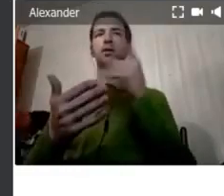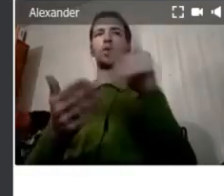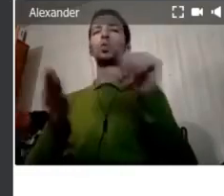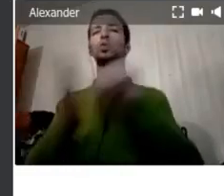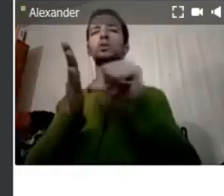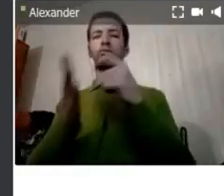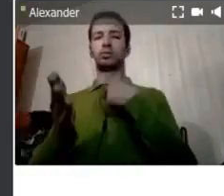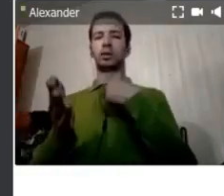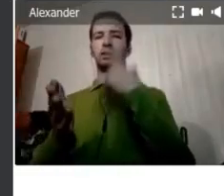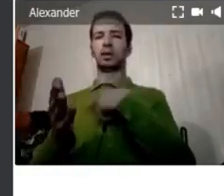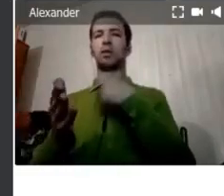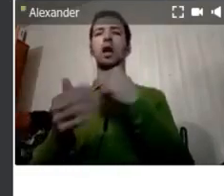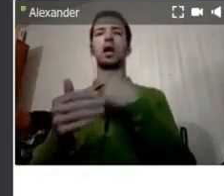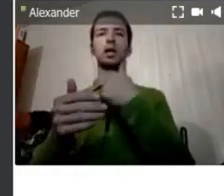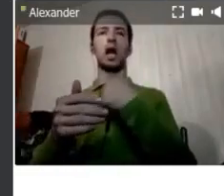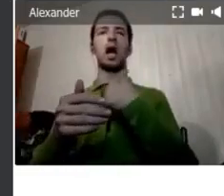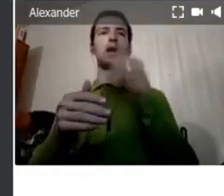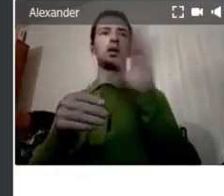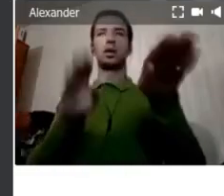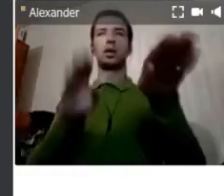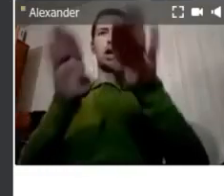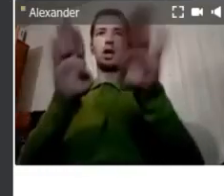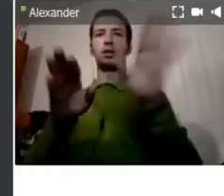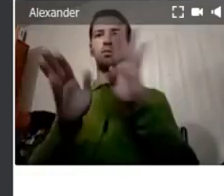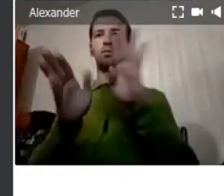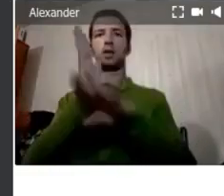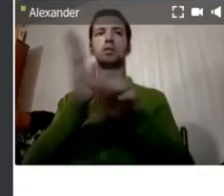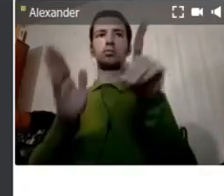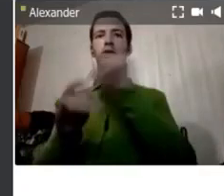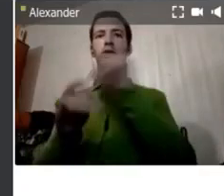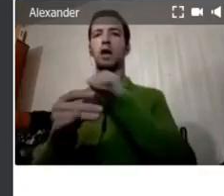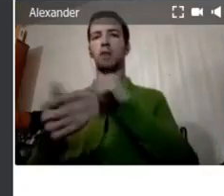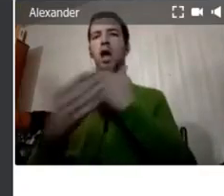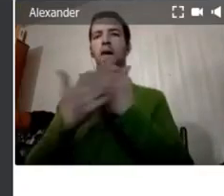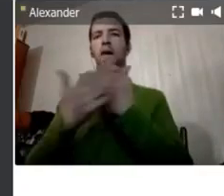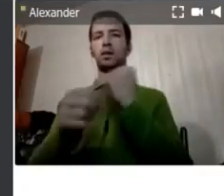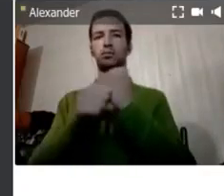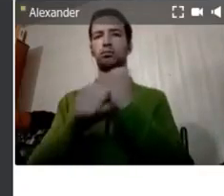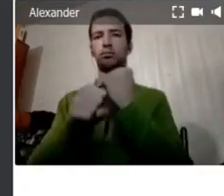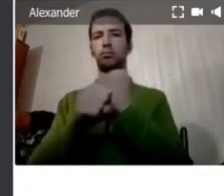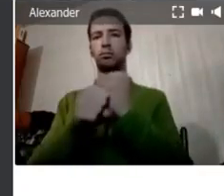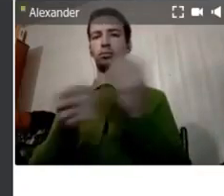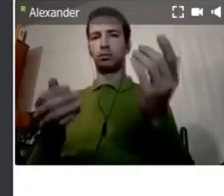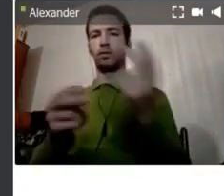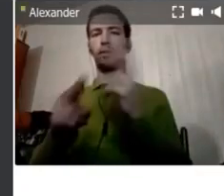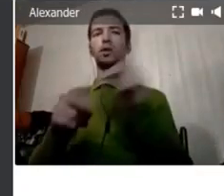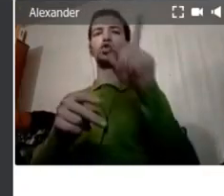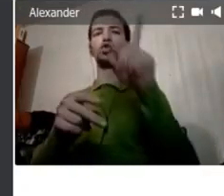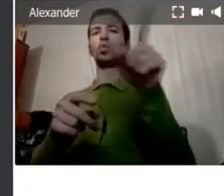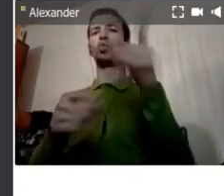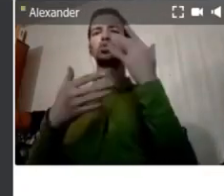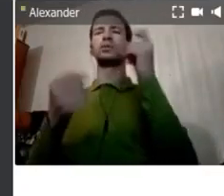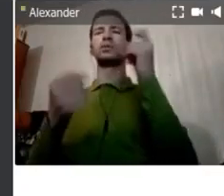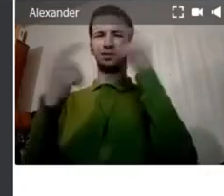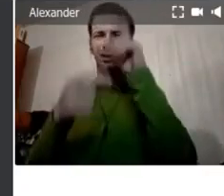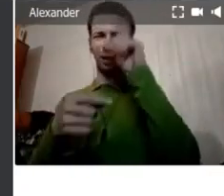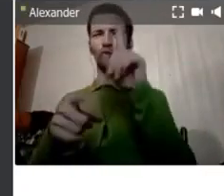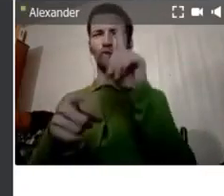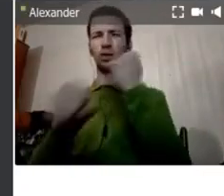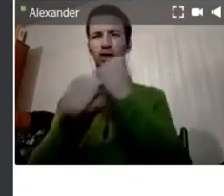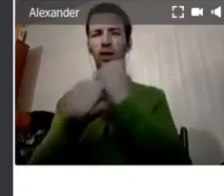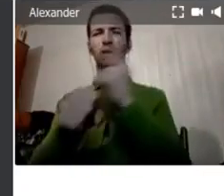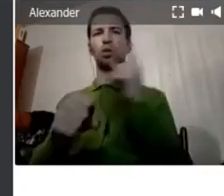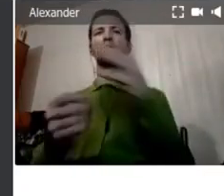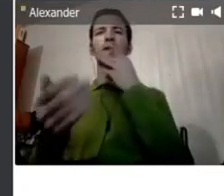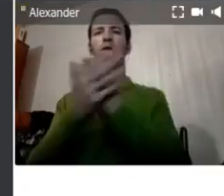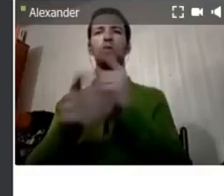вы сделали себе карьеру, и ваша дальнейшая задача в этом бизнесе просто это поддерживать. То есть самое сложное, самолет взлетает,